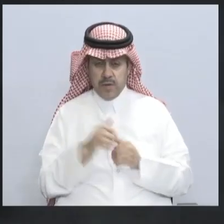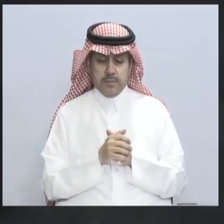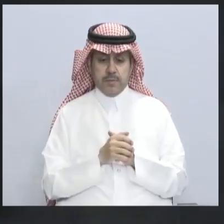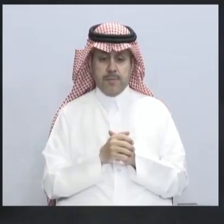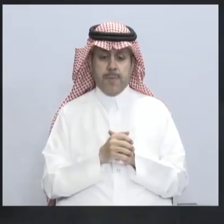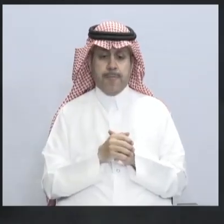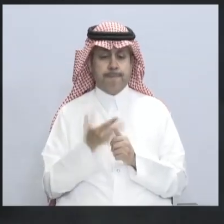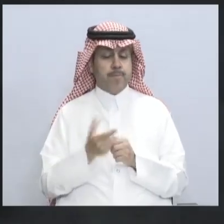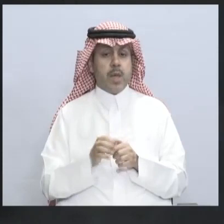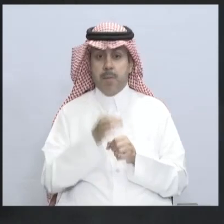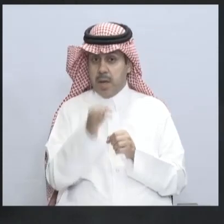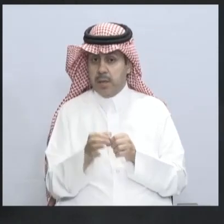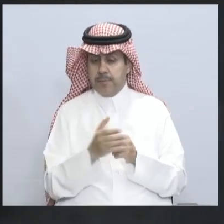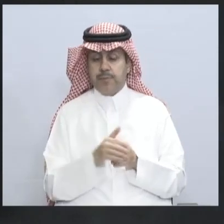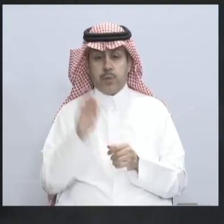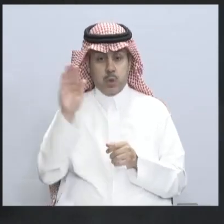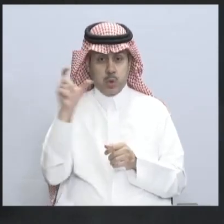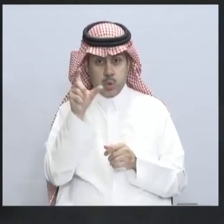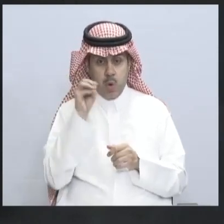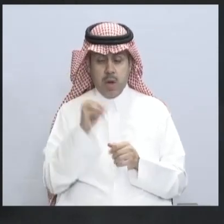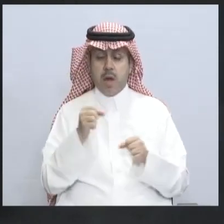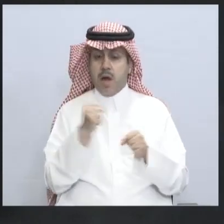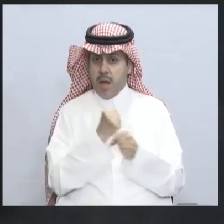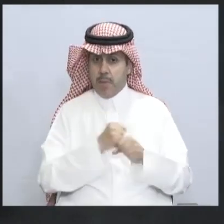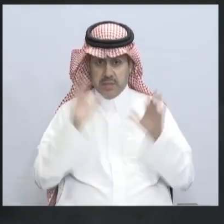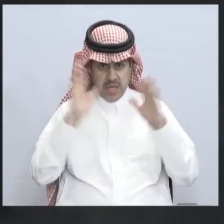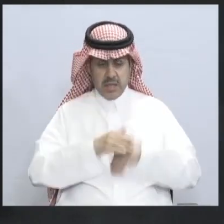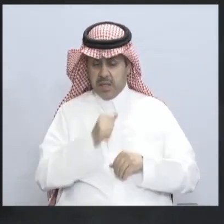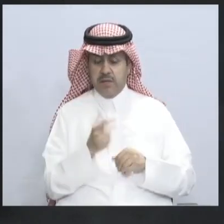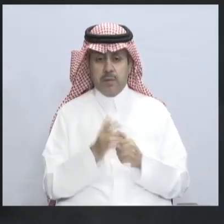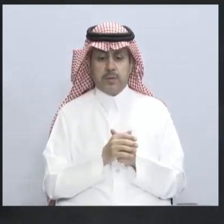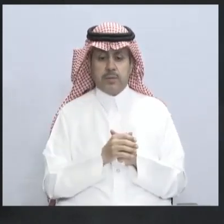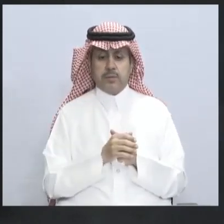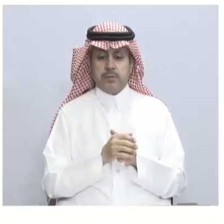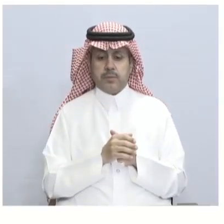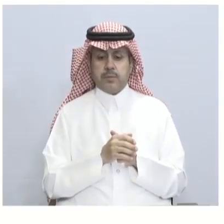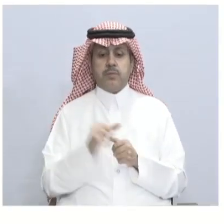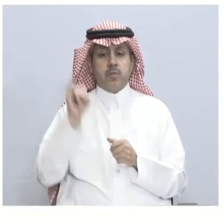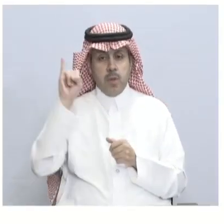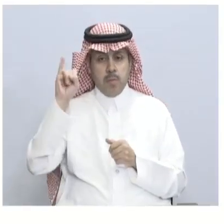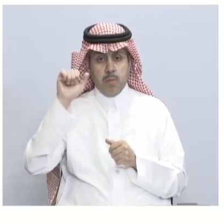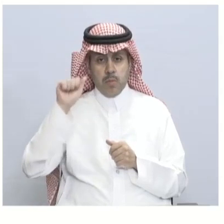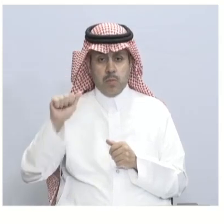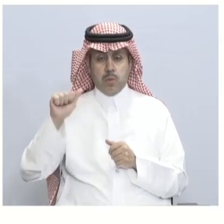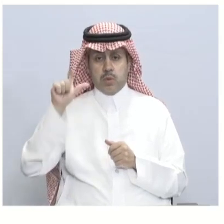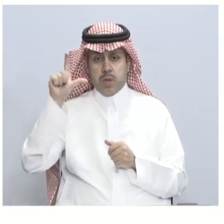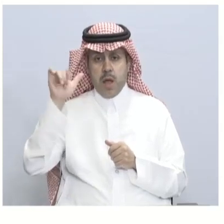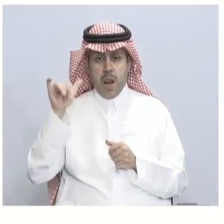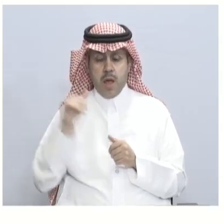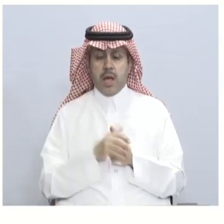هاي ابنائي ما هو المكان احسنتم بارك الله فيكم ماذا